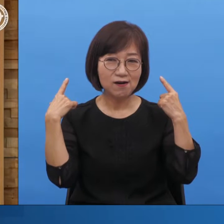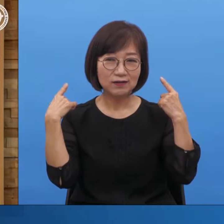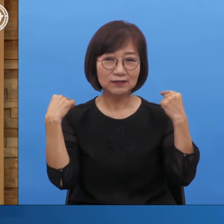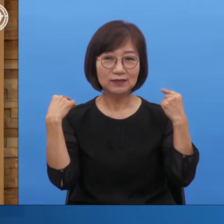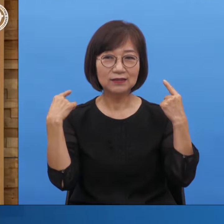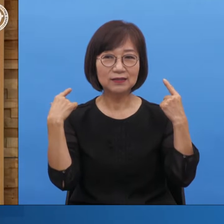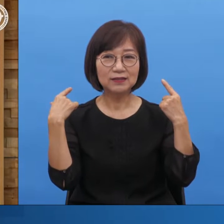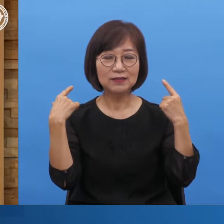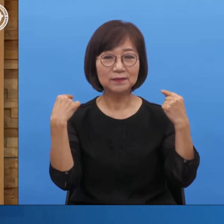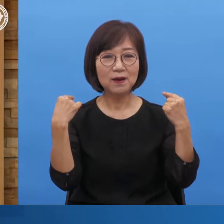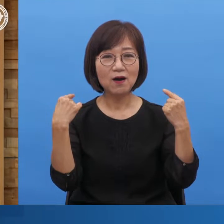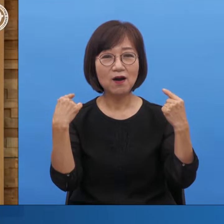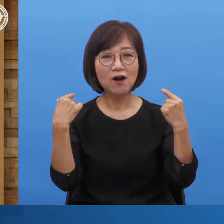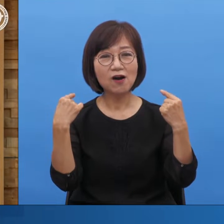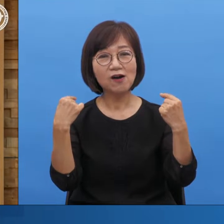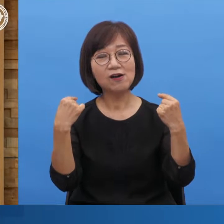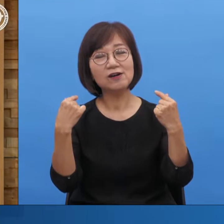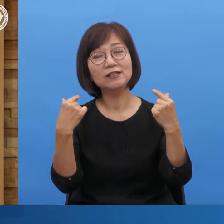영원히